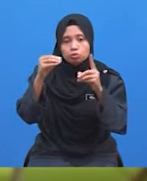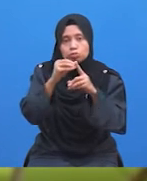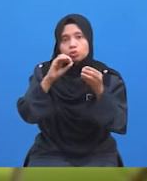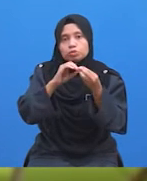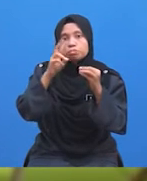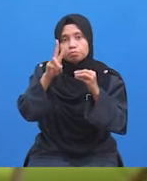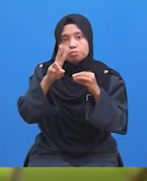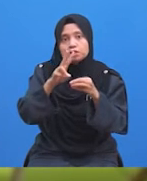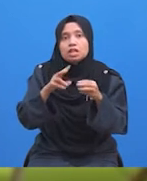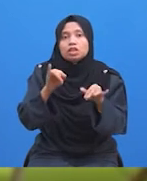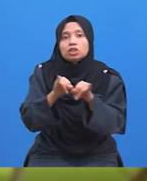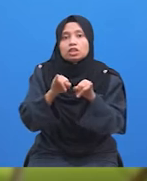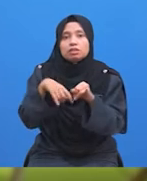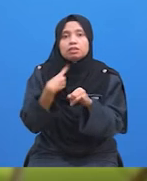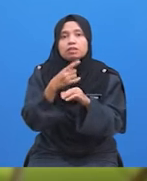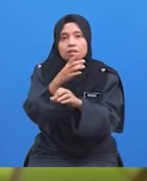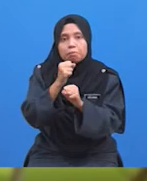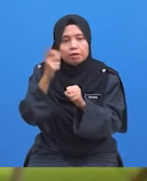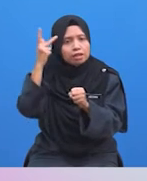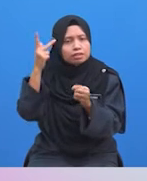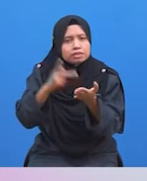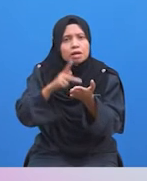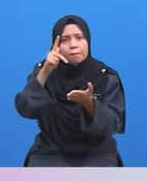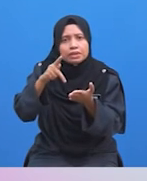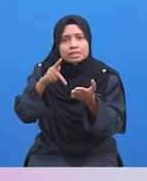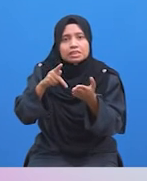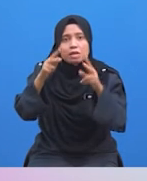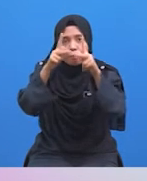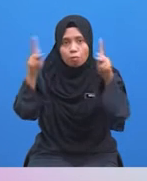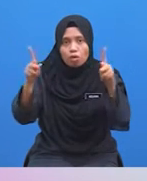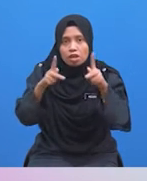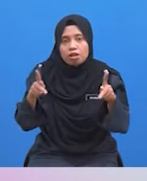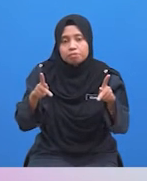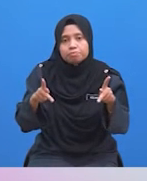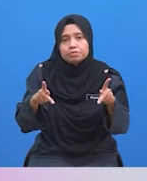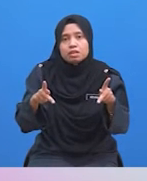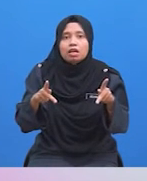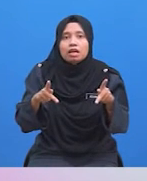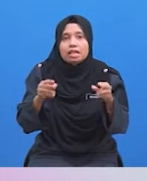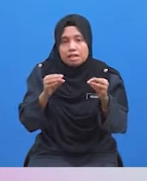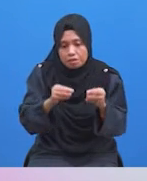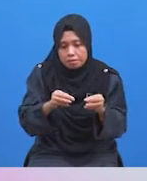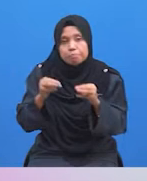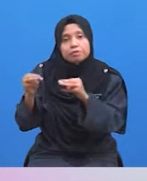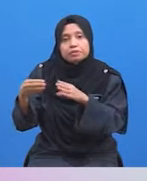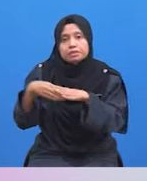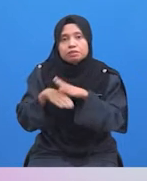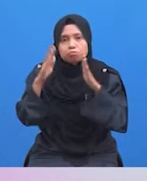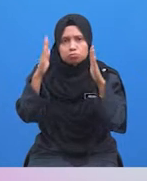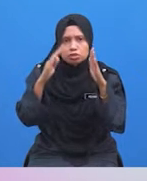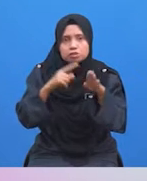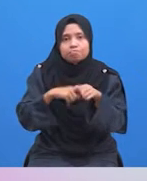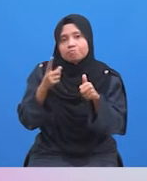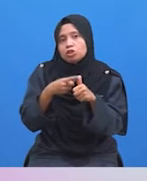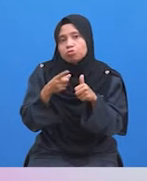kedua juga kita dapat mengenal pasti pola aliran migrasi dalaman dimension yaitu